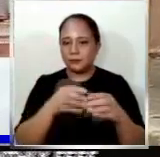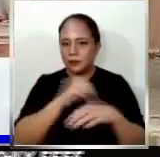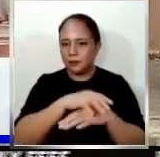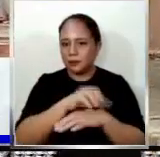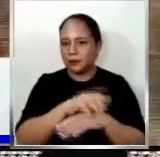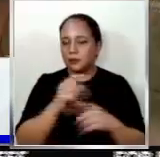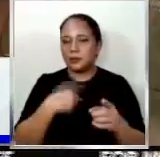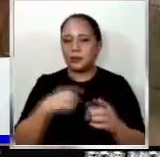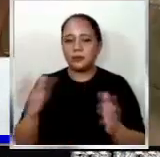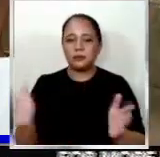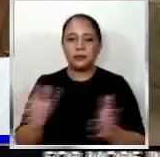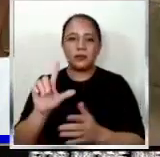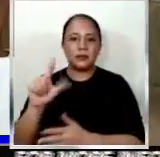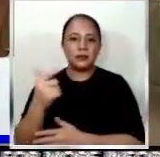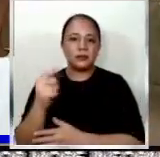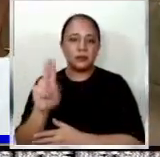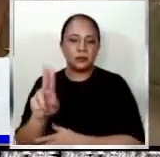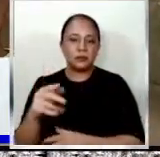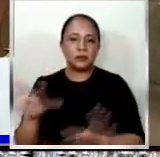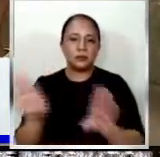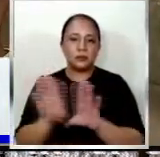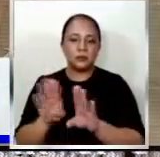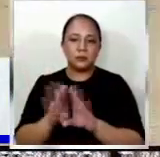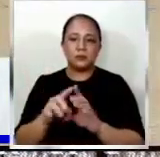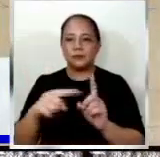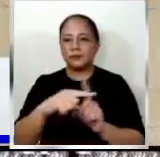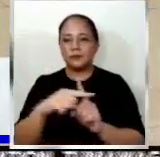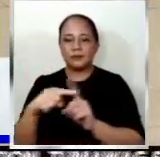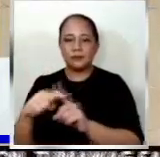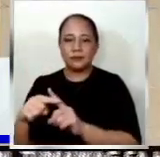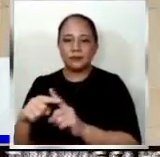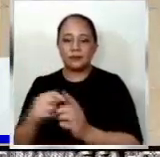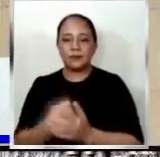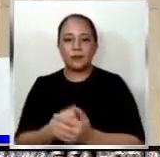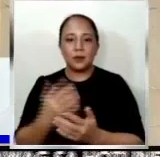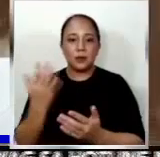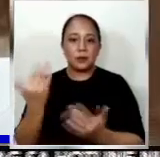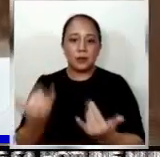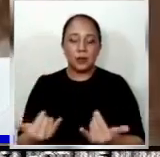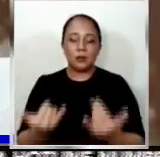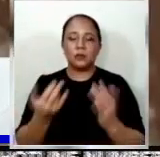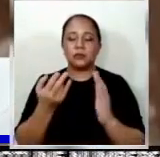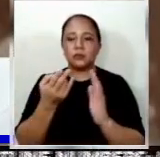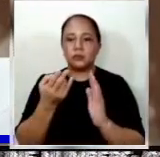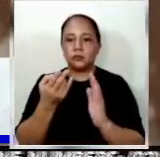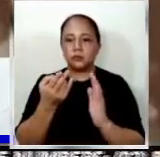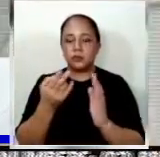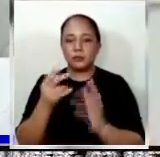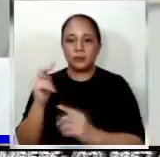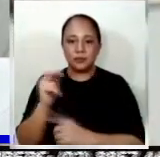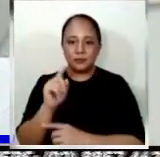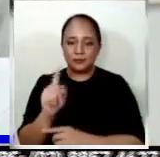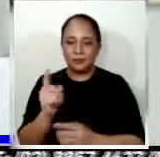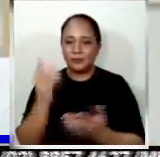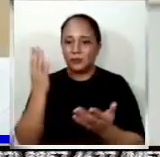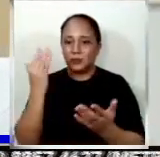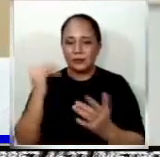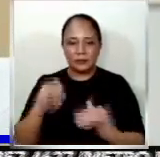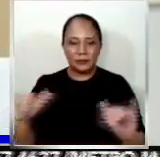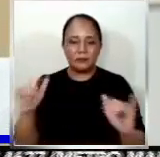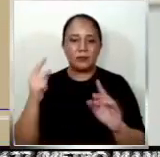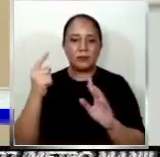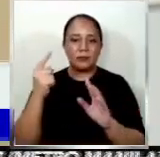sa Metro Manila na isara ang mga sementeryo at mga kolumbaryo ngayong undas katulad ng ginawa noong nakaraang taon. Ang ginawa namang